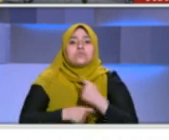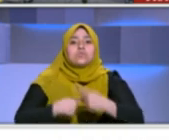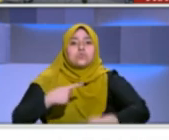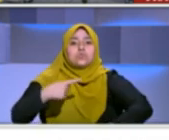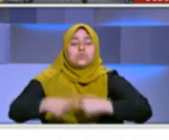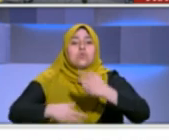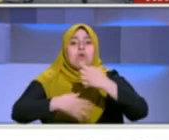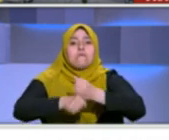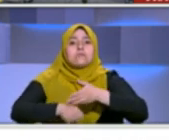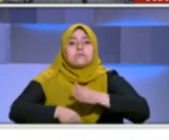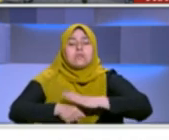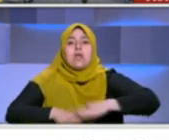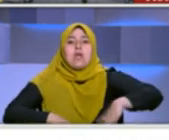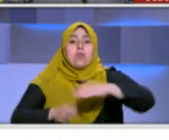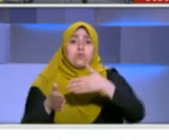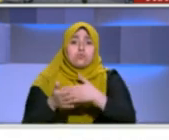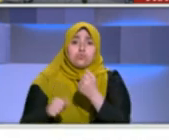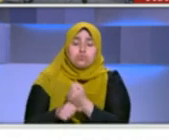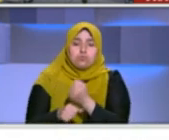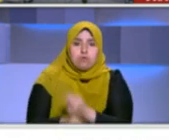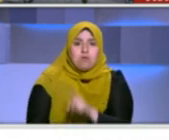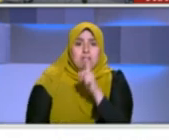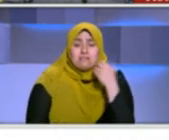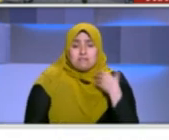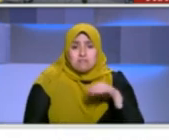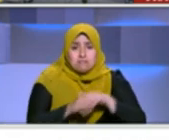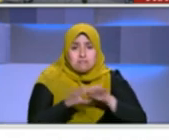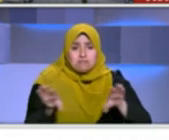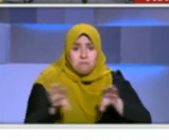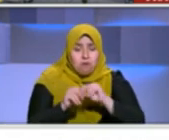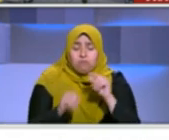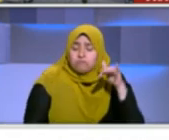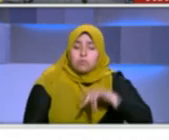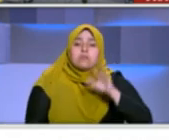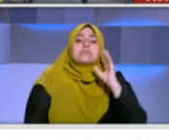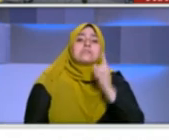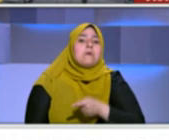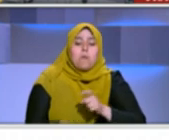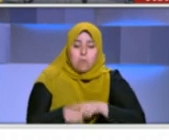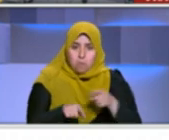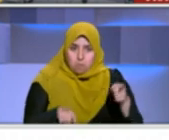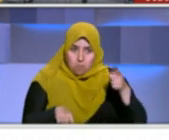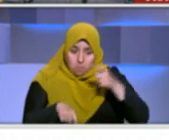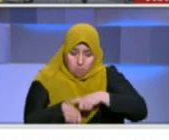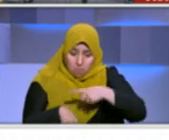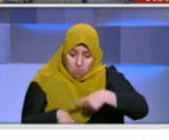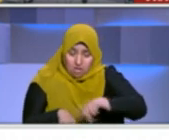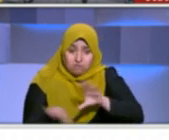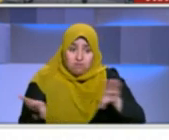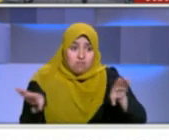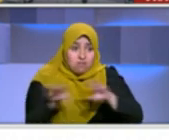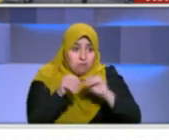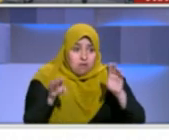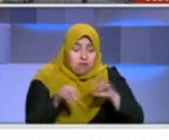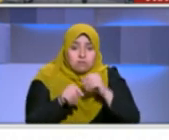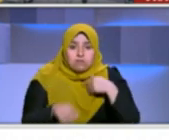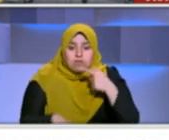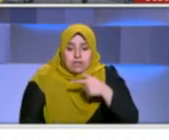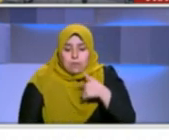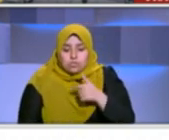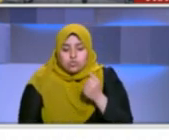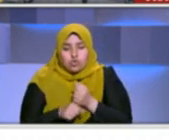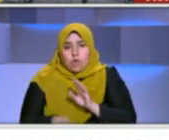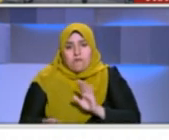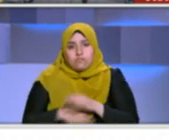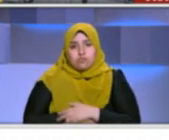واستمراريه الحفاظ على الوظائف. وليس التبرعات، لان التبرعات هيجي عليها وقت ولن تكفي كل الاحتياجات. يعني